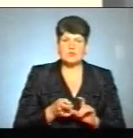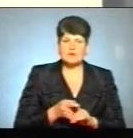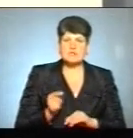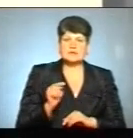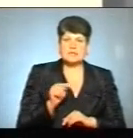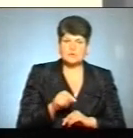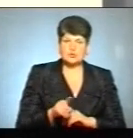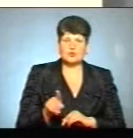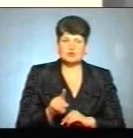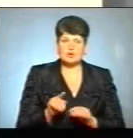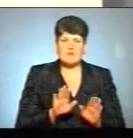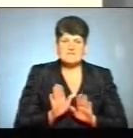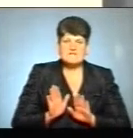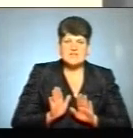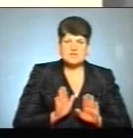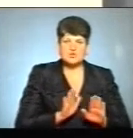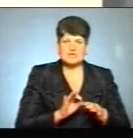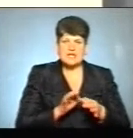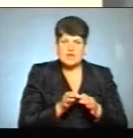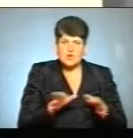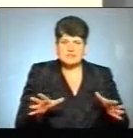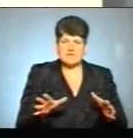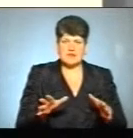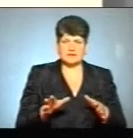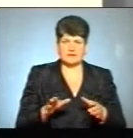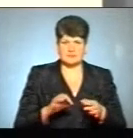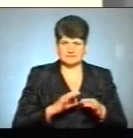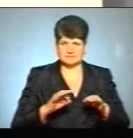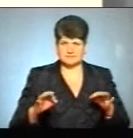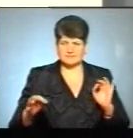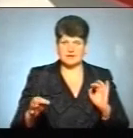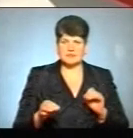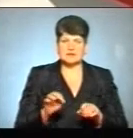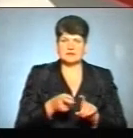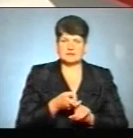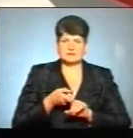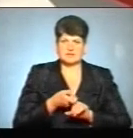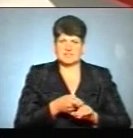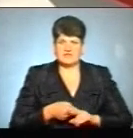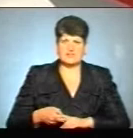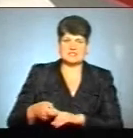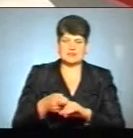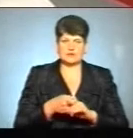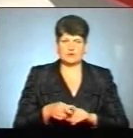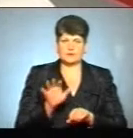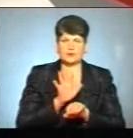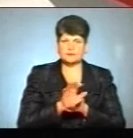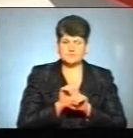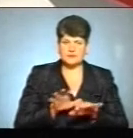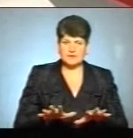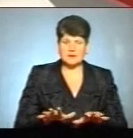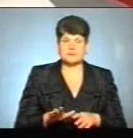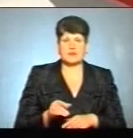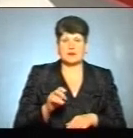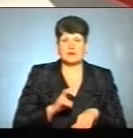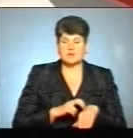щоб відсунути і розірвати ланцюг зараження COVID-19. Тому що десь вірусологами було прораховано,